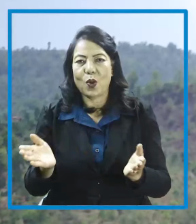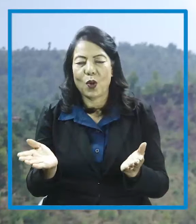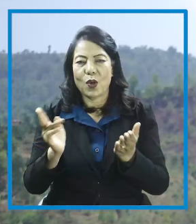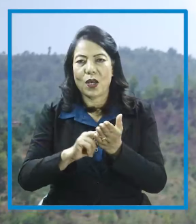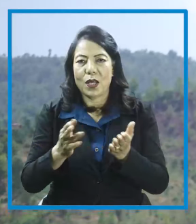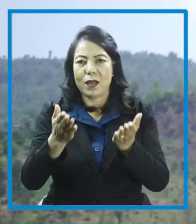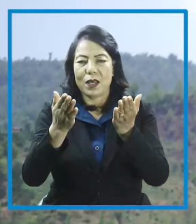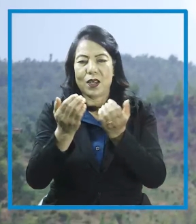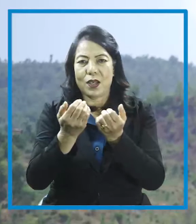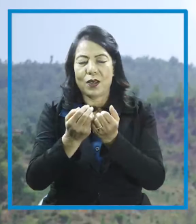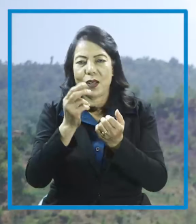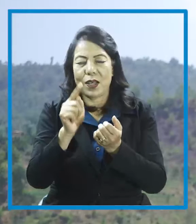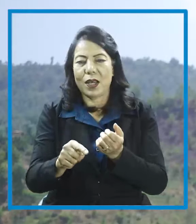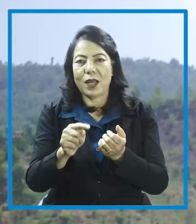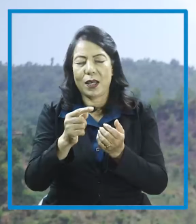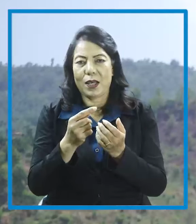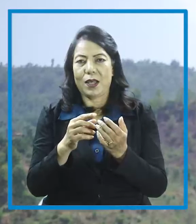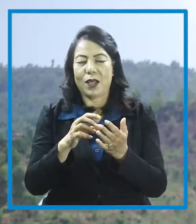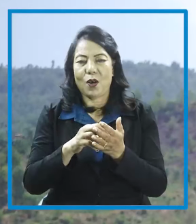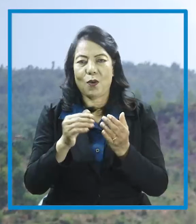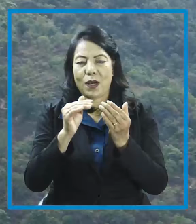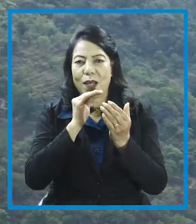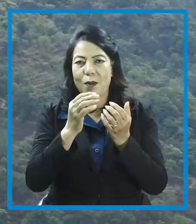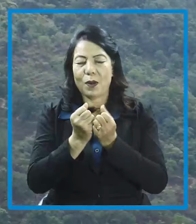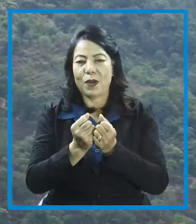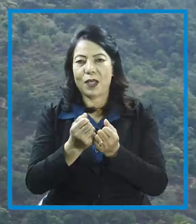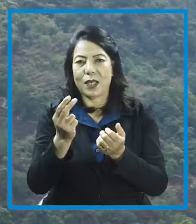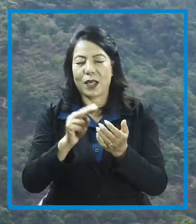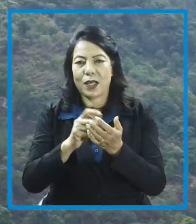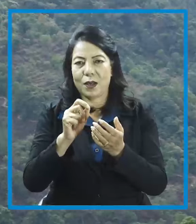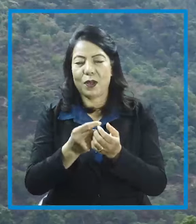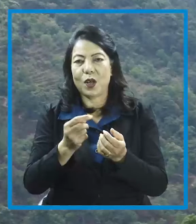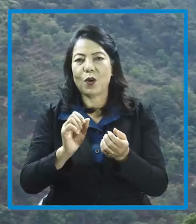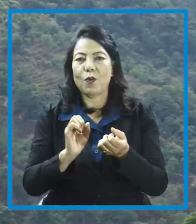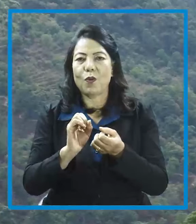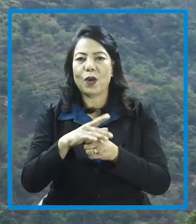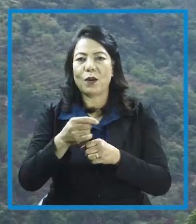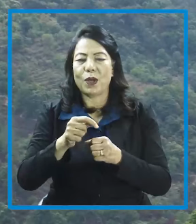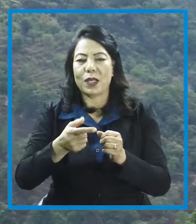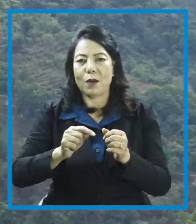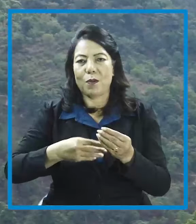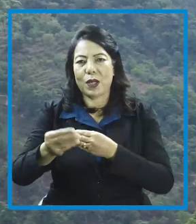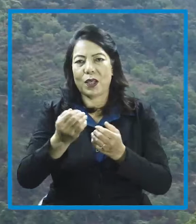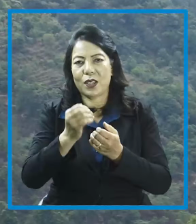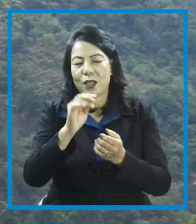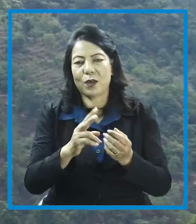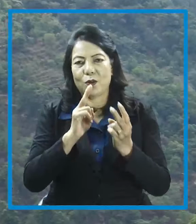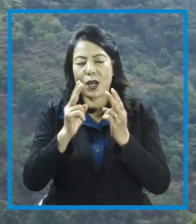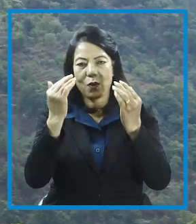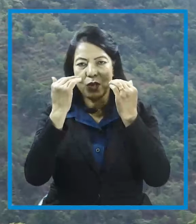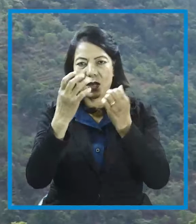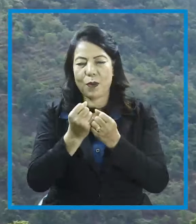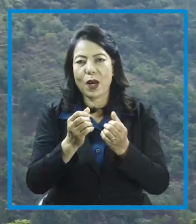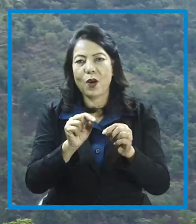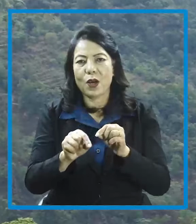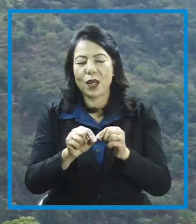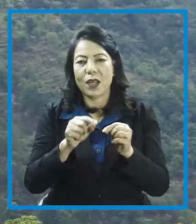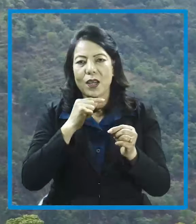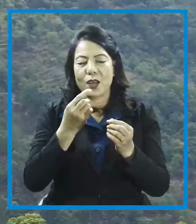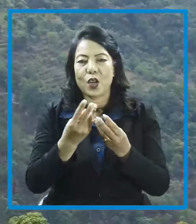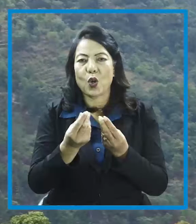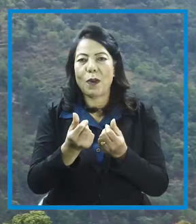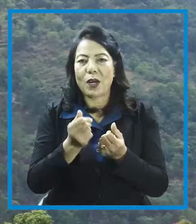हामीले गर्ने थिएनौँ। यो कृषक पाठशालाबाट ग्रेडिङ गरेपछि चाहिँ हामीले अलिक बढी मूल्यमा चाहिँ बिक्री गर्न सकिने रहेछ भन्ने कुराहरू पनि हामीले सिक्न पायौँ।